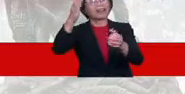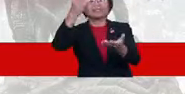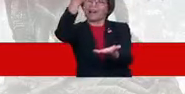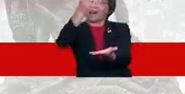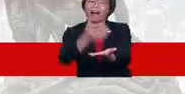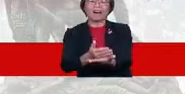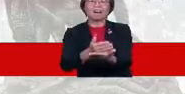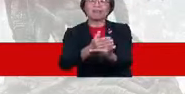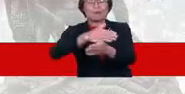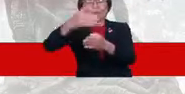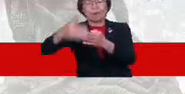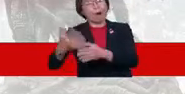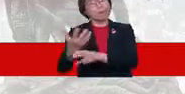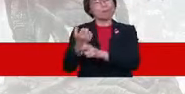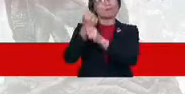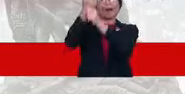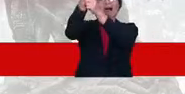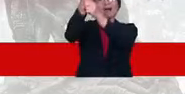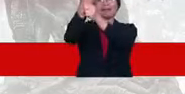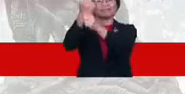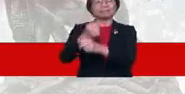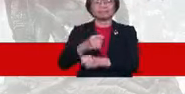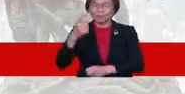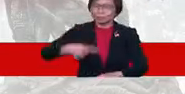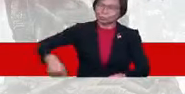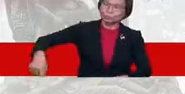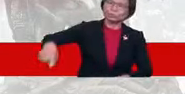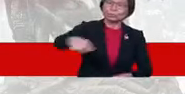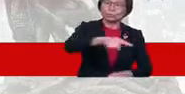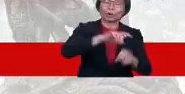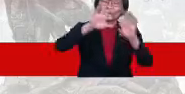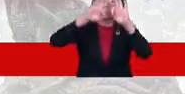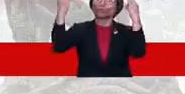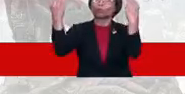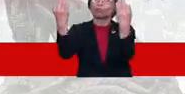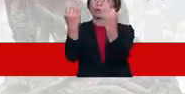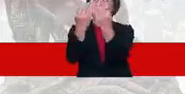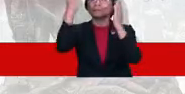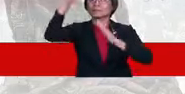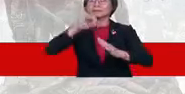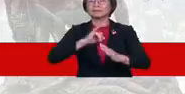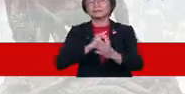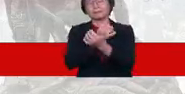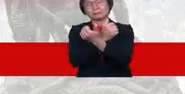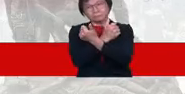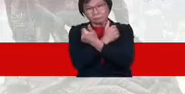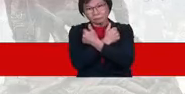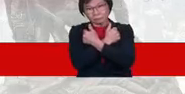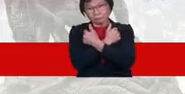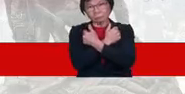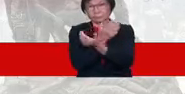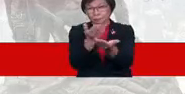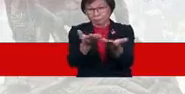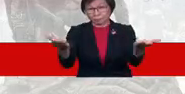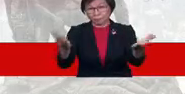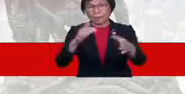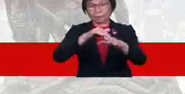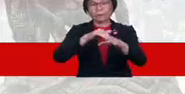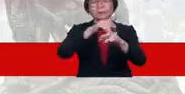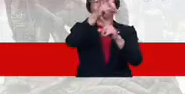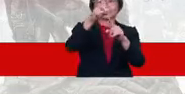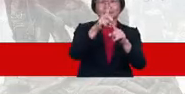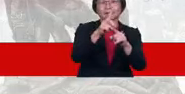kemenangan di seluruh keluarga Malaysia yang saya kekasih pada